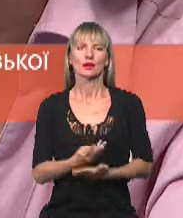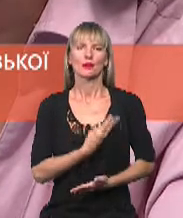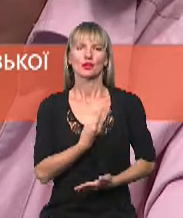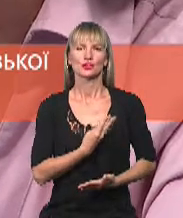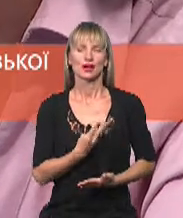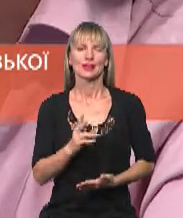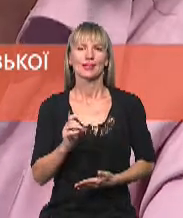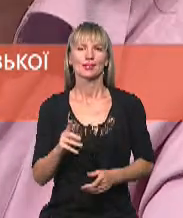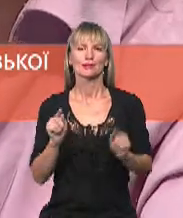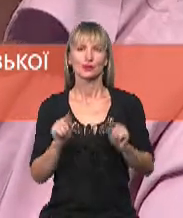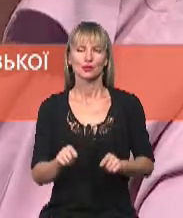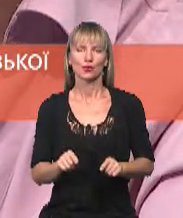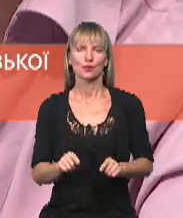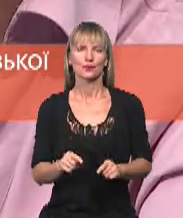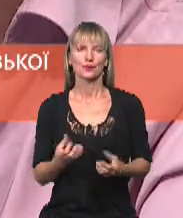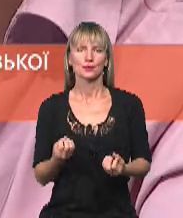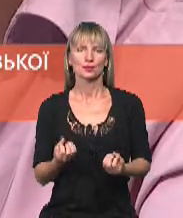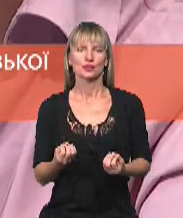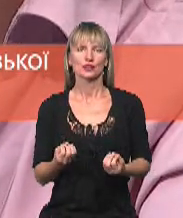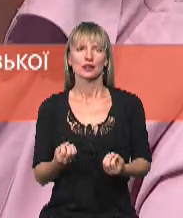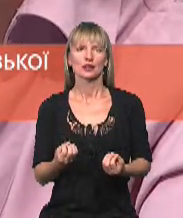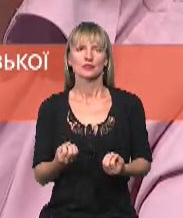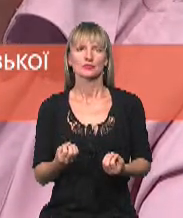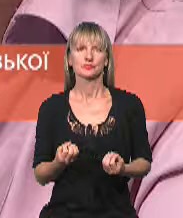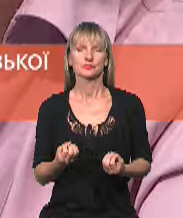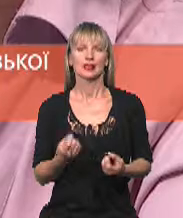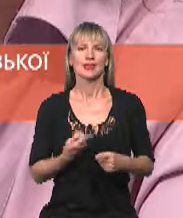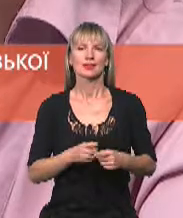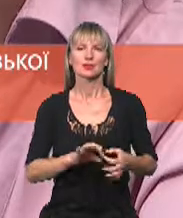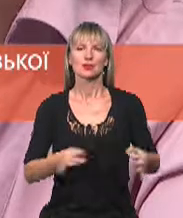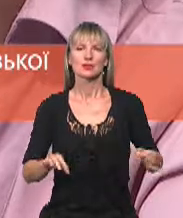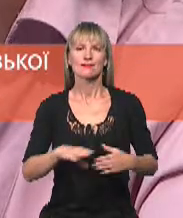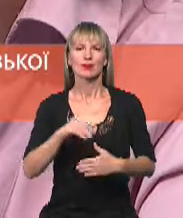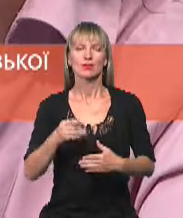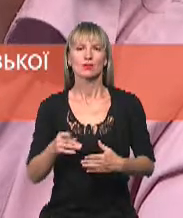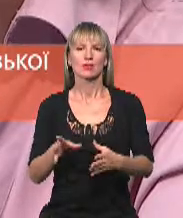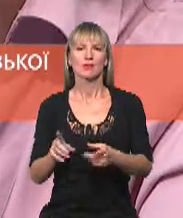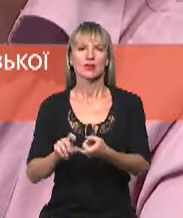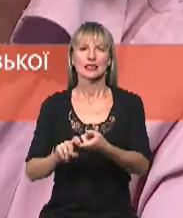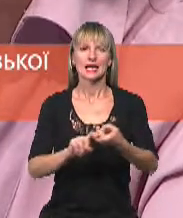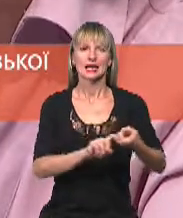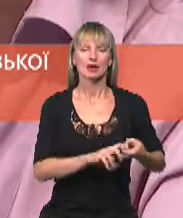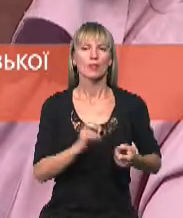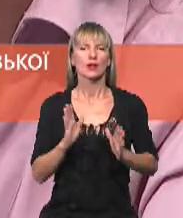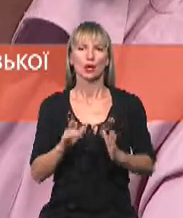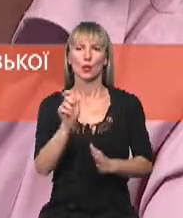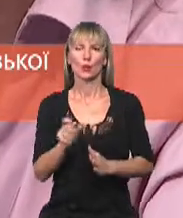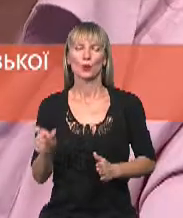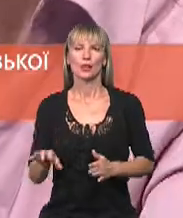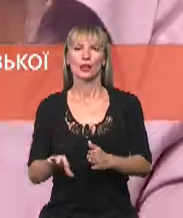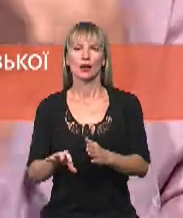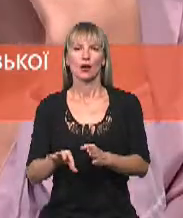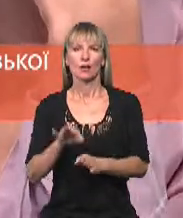бажання. Окрім цього, розумієте, це ж процес виборчий, він взаємний. Це не тільки люди обирають владу, але і